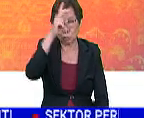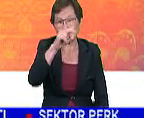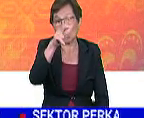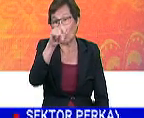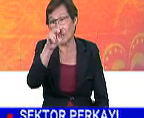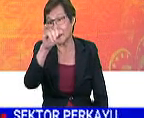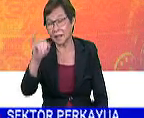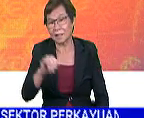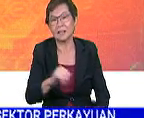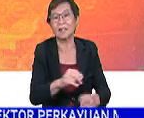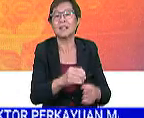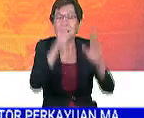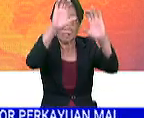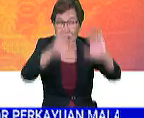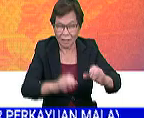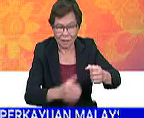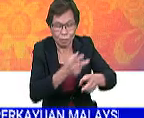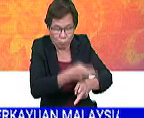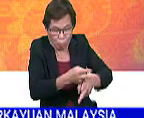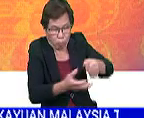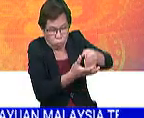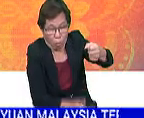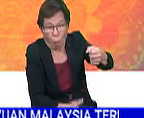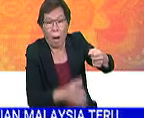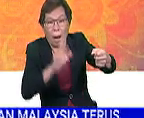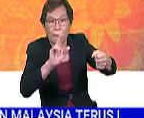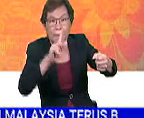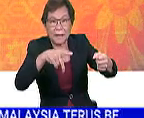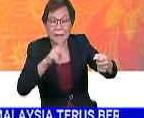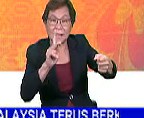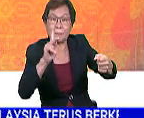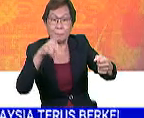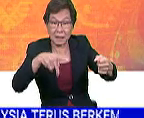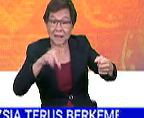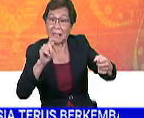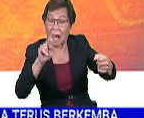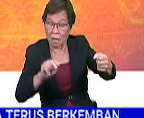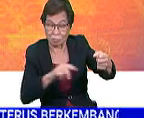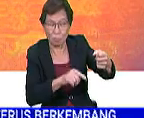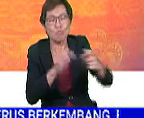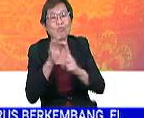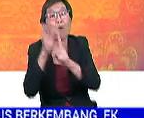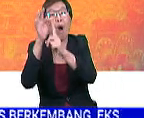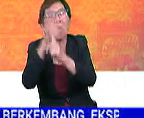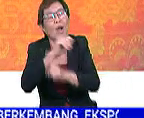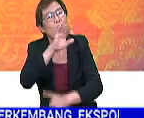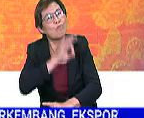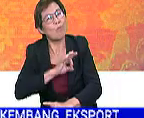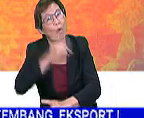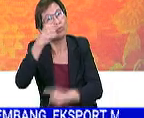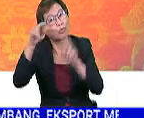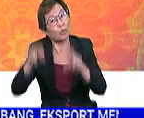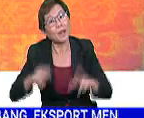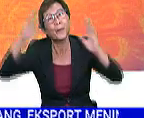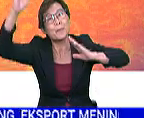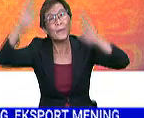simpanan yang diperkenalkan oleh perbadanan tabung pendidikan tinggi nasional ptptn memberikan keistimewaan dan manfaat untuk rakyat